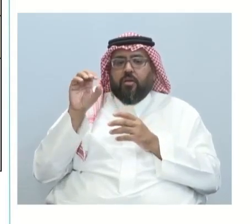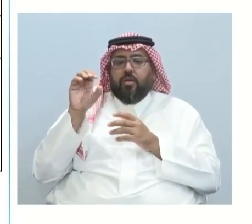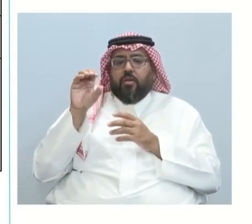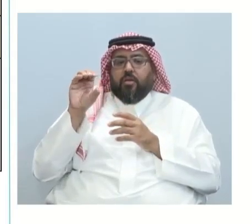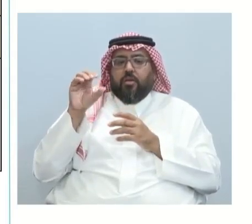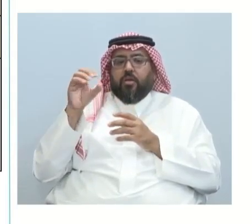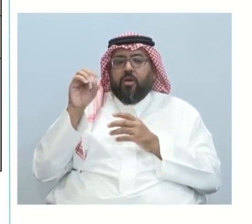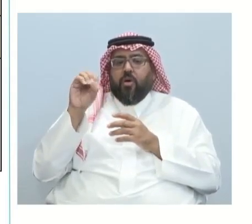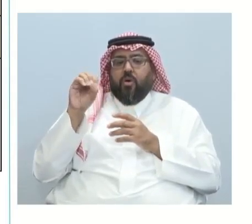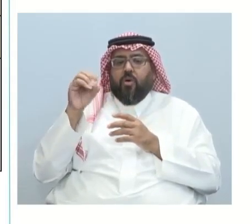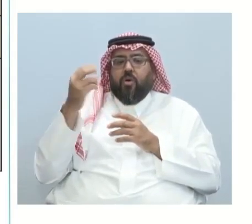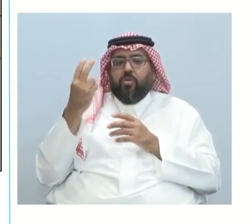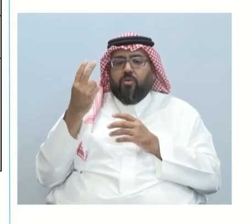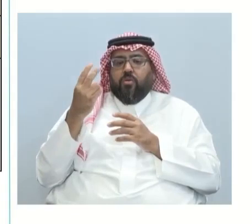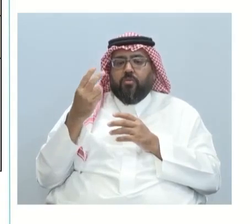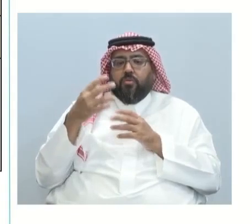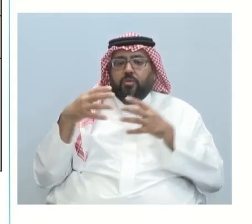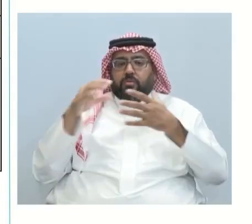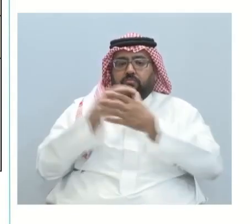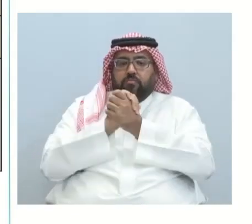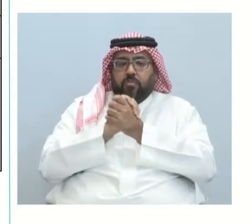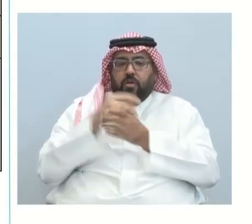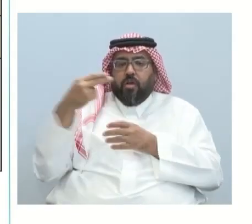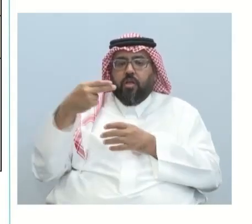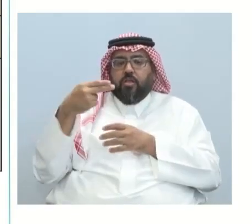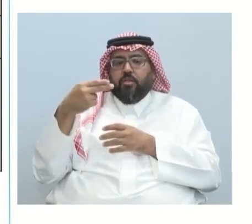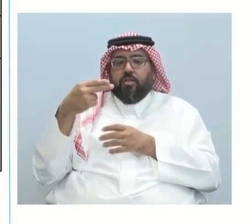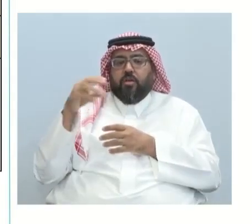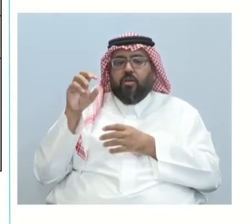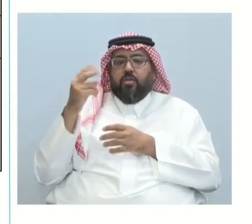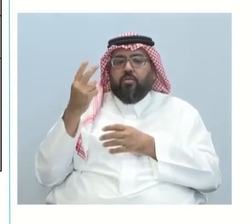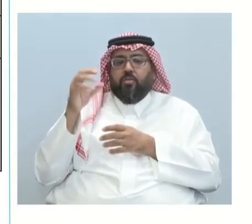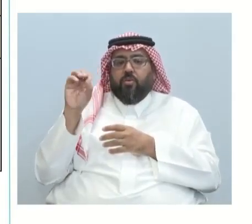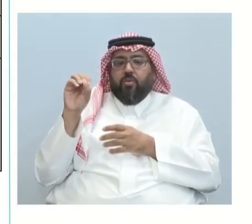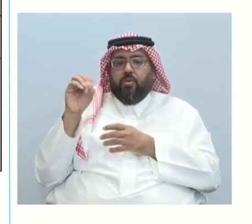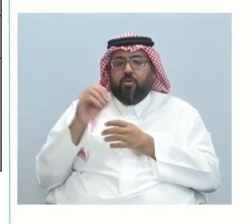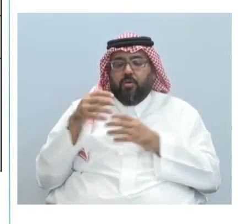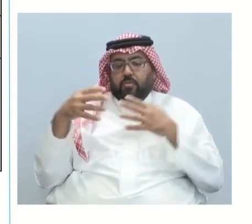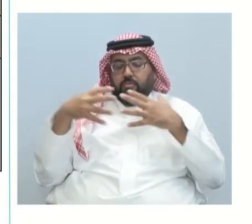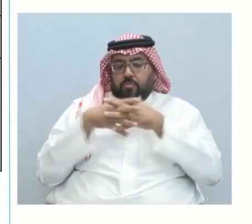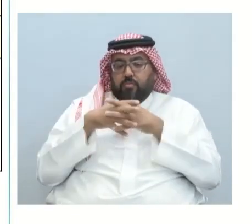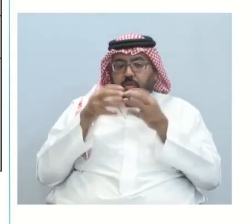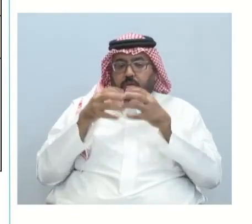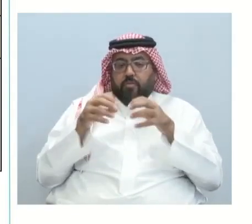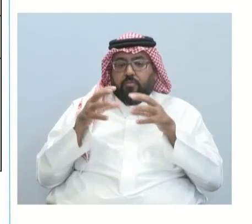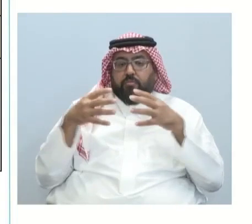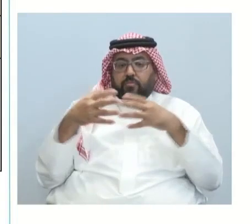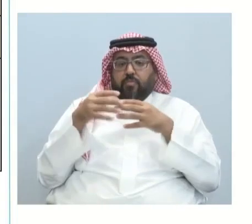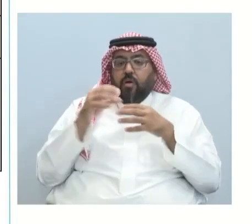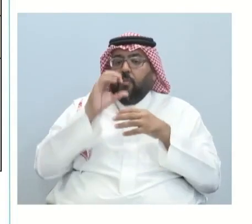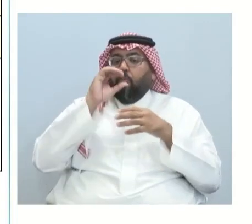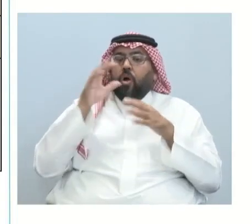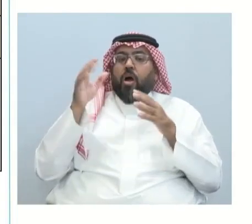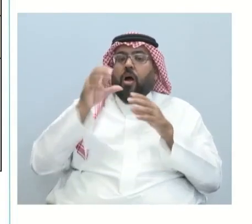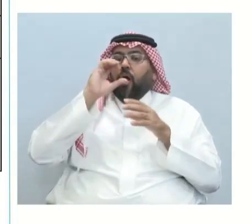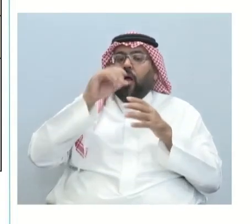حمض الكربونيك فانه تتحد جزيئات ثاني اكسيد الكربون مع الماء ليتكون حمض